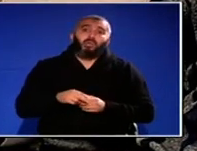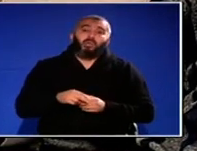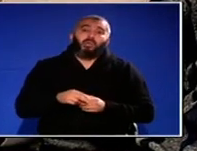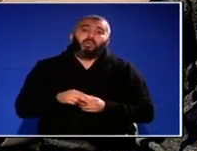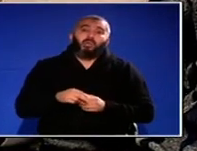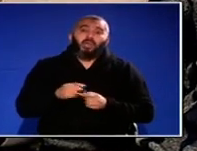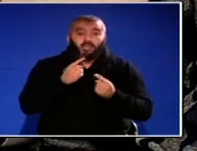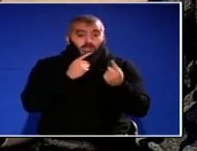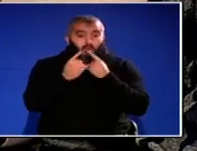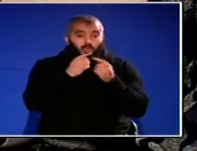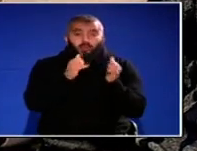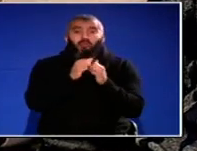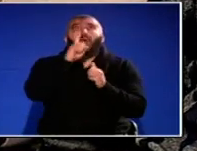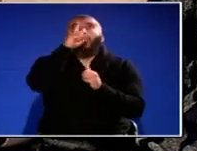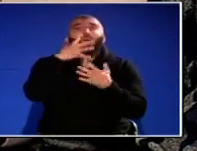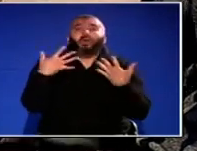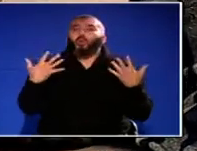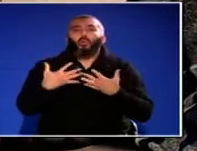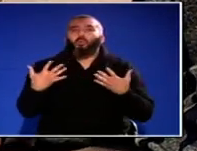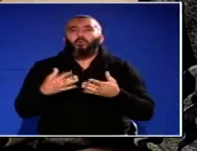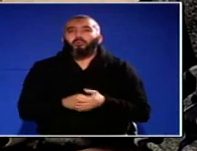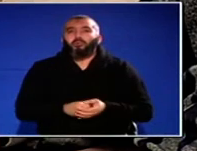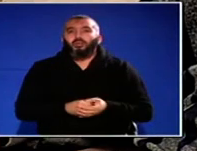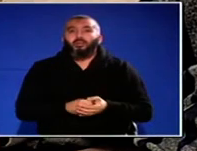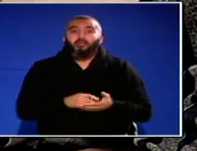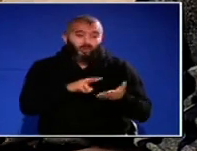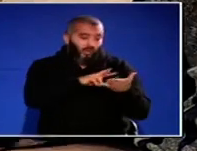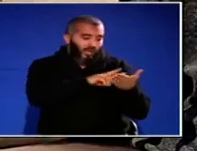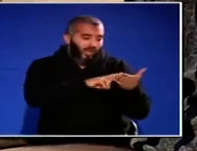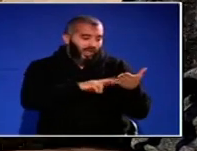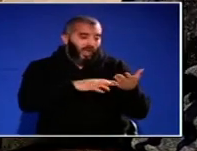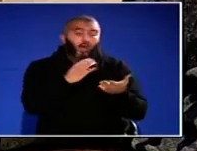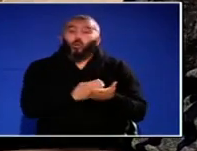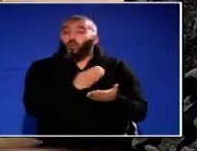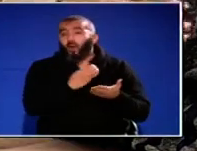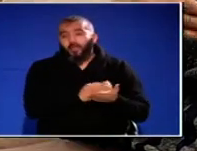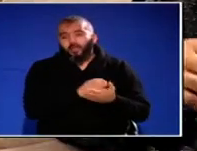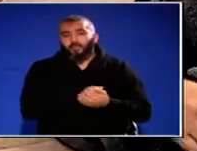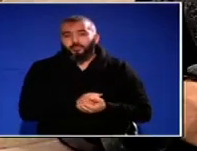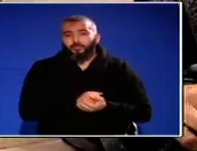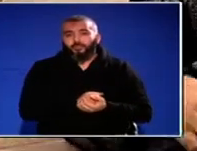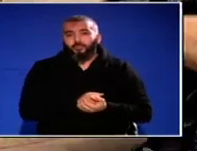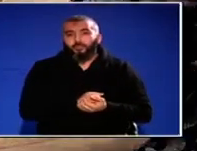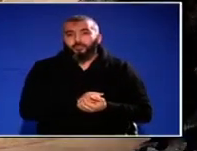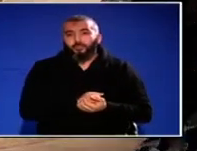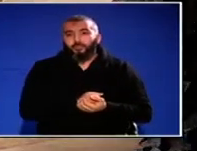لما العبد يقول الحمد لله رب العالمين، يقول الله تعالى حمدني عبدي، وهكذا. يعني بمعنى قضية